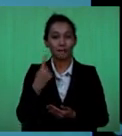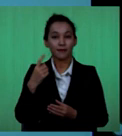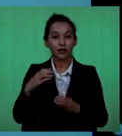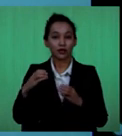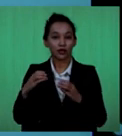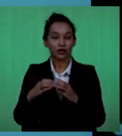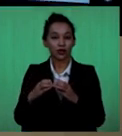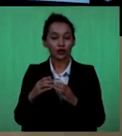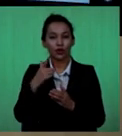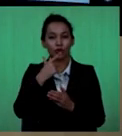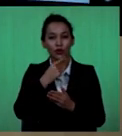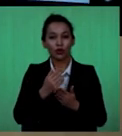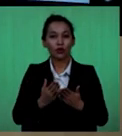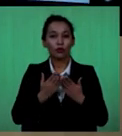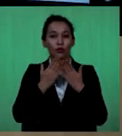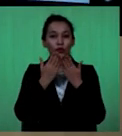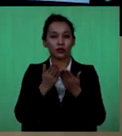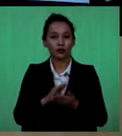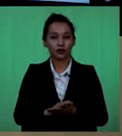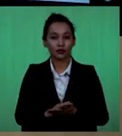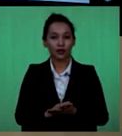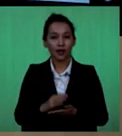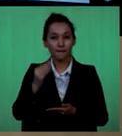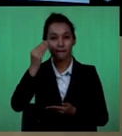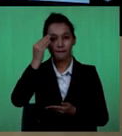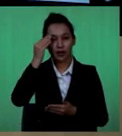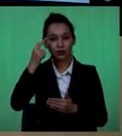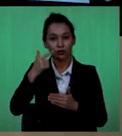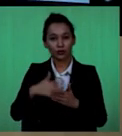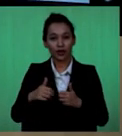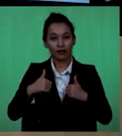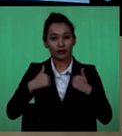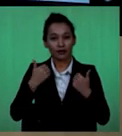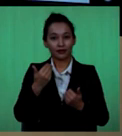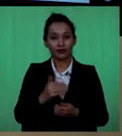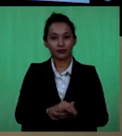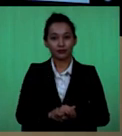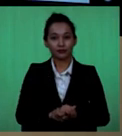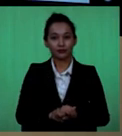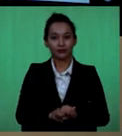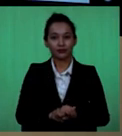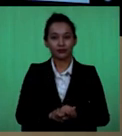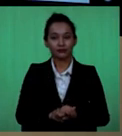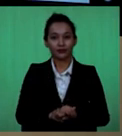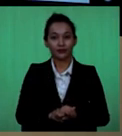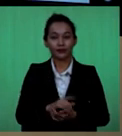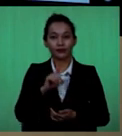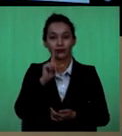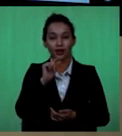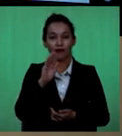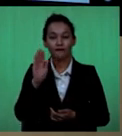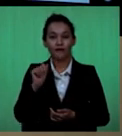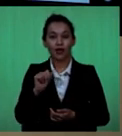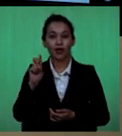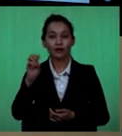qismini ifodali o'qiysiz. Ma'nosini tushunib olishga harakat qiling. Qaldirg'och va beshik